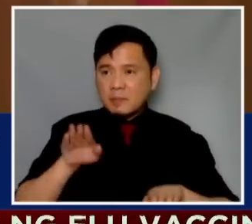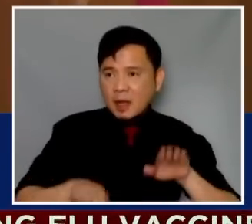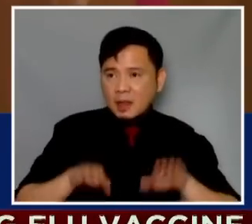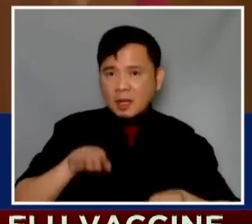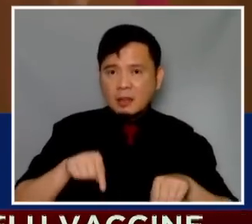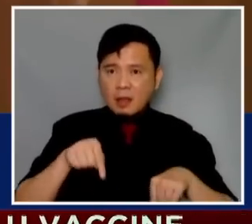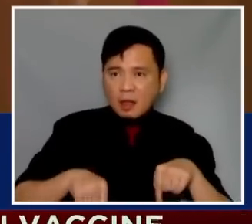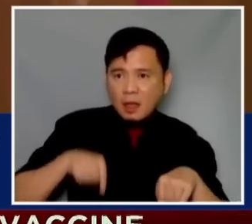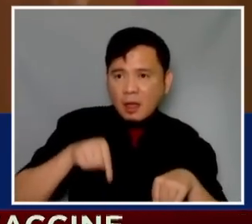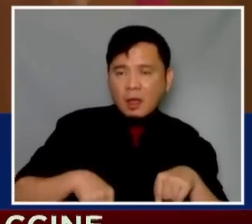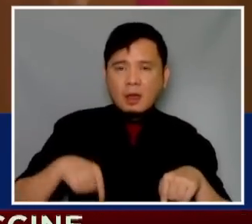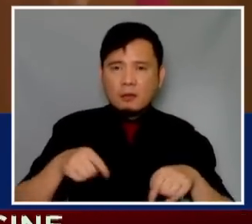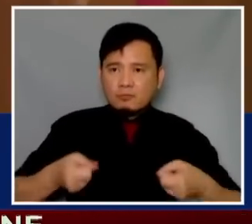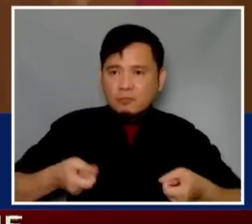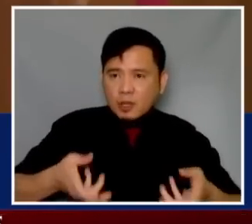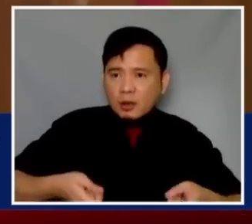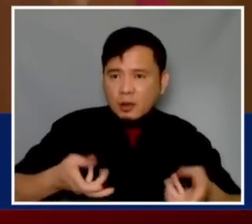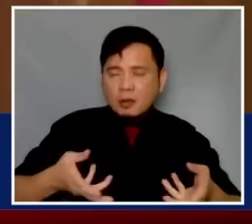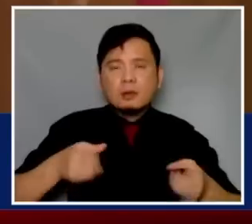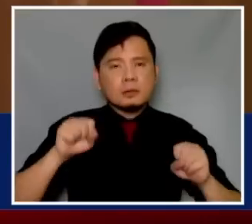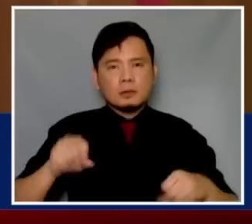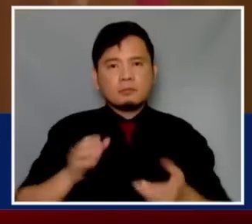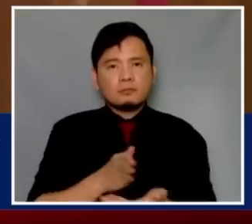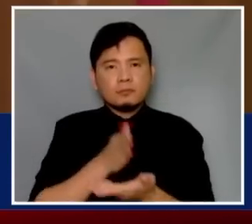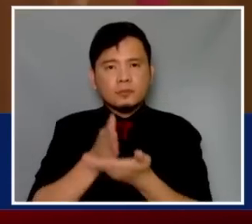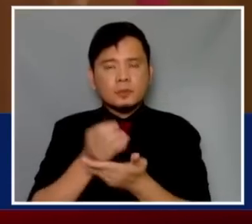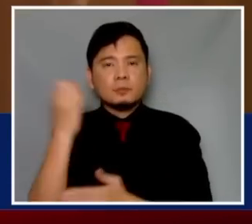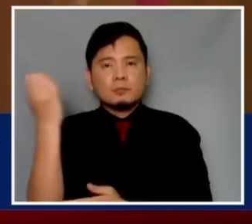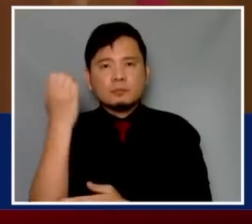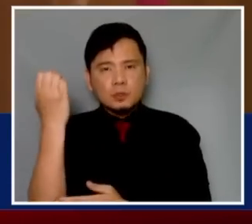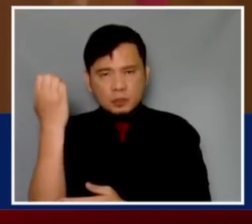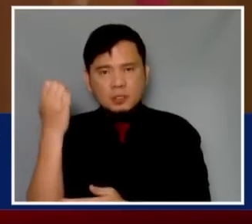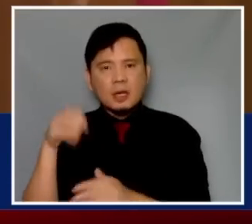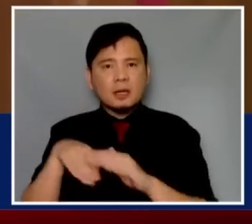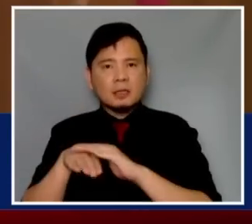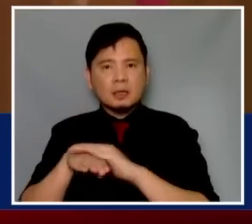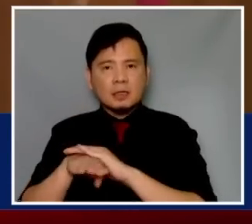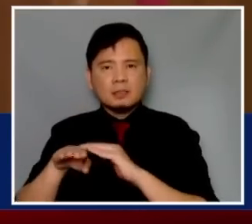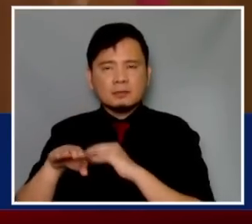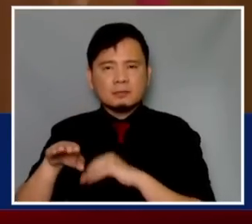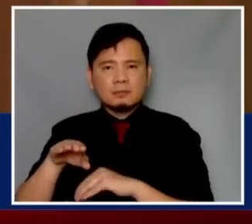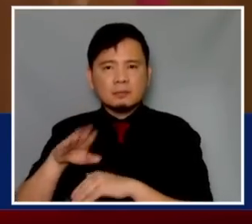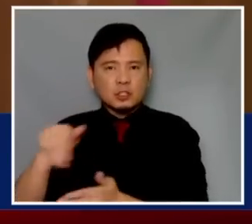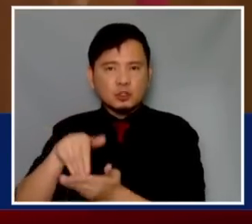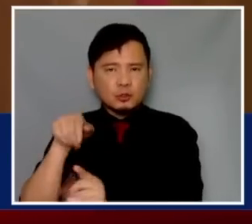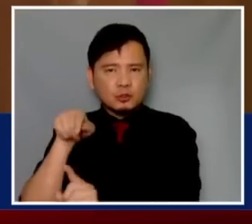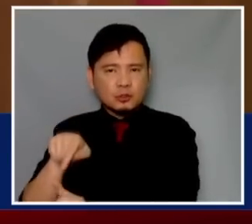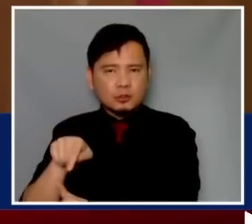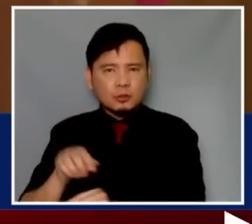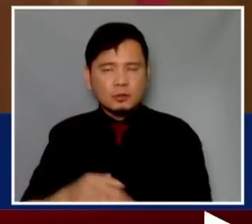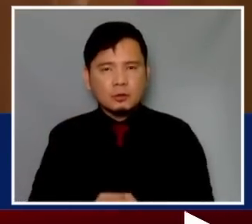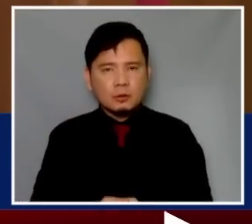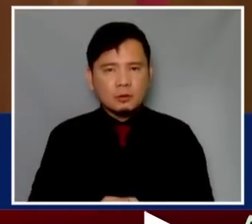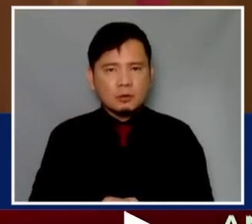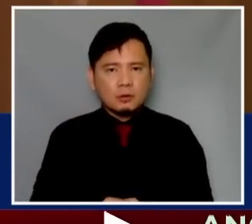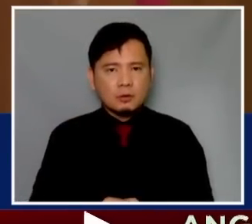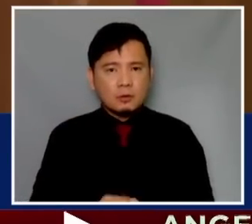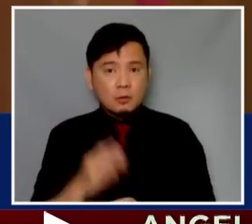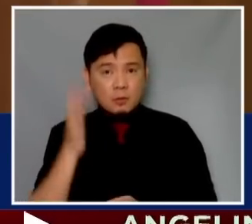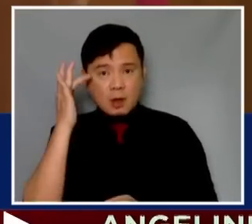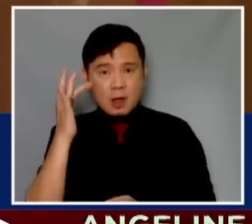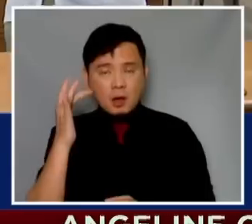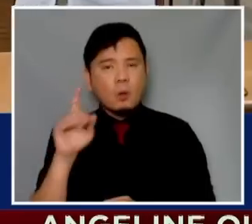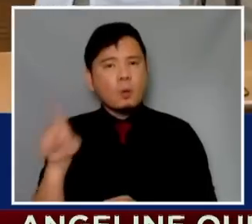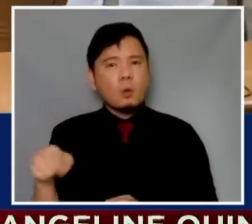allowed to vote in the emergency accessible polling places. Kasi dati, talagang yung PWD lang ang